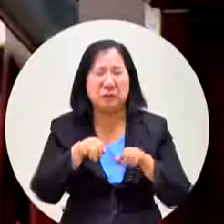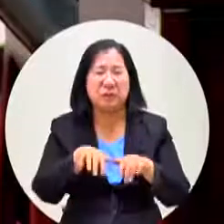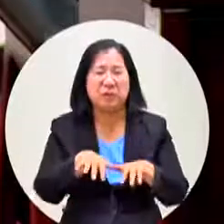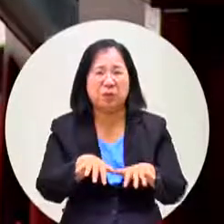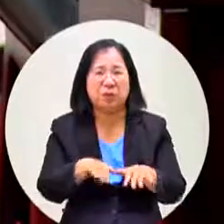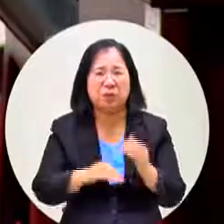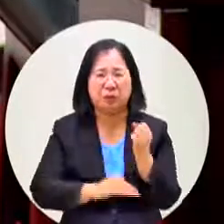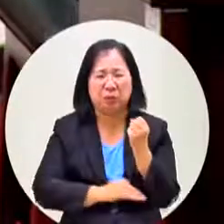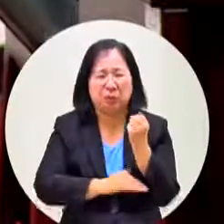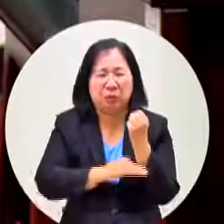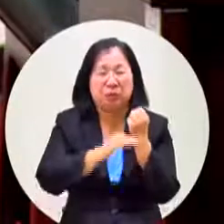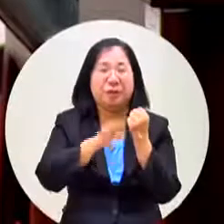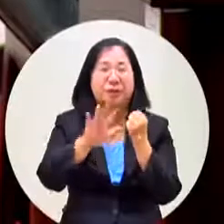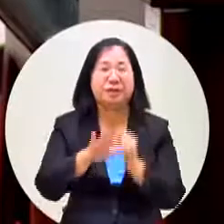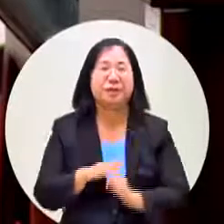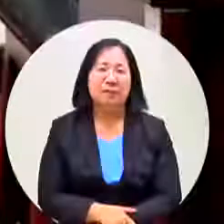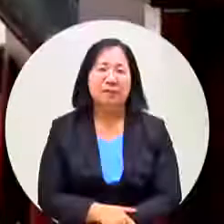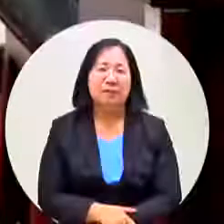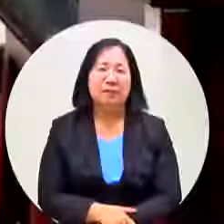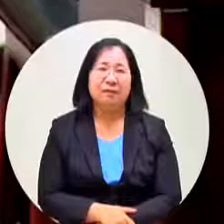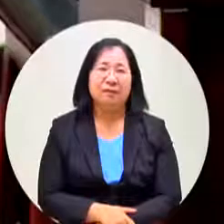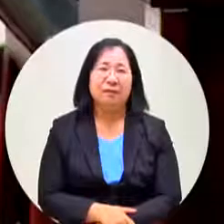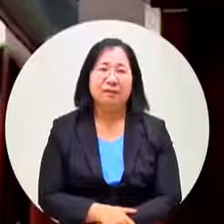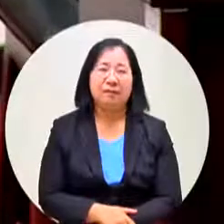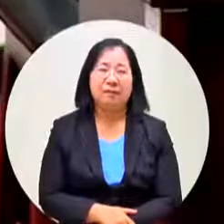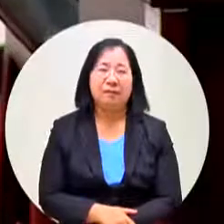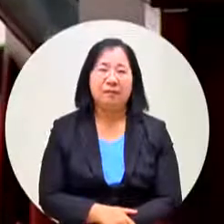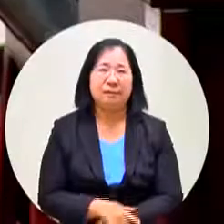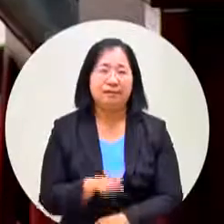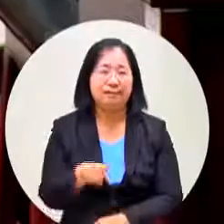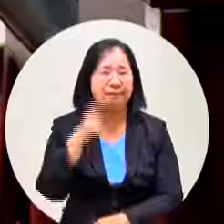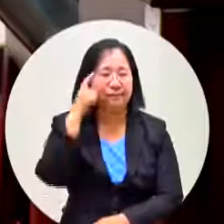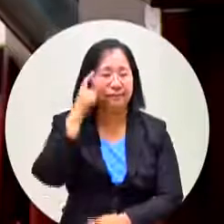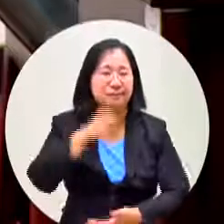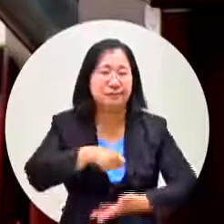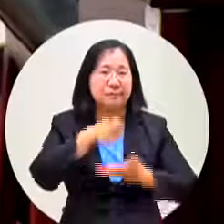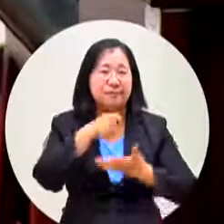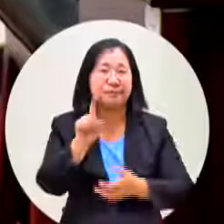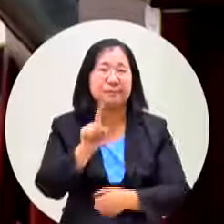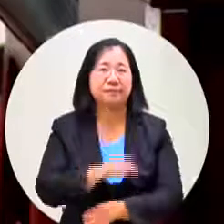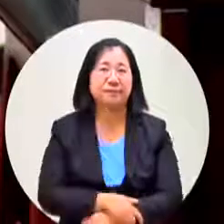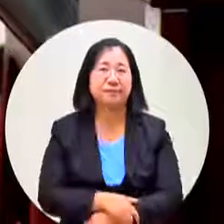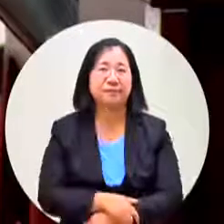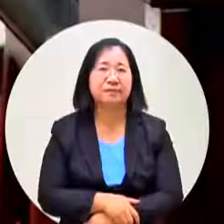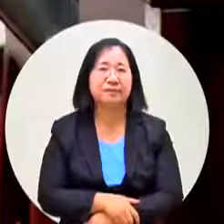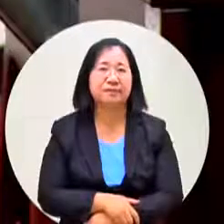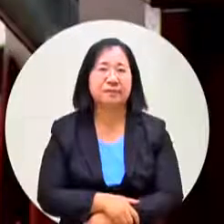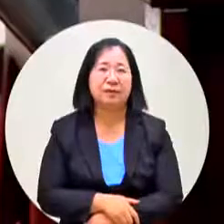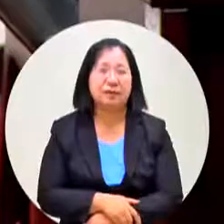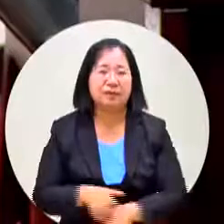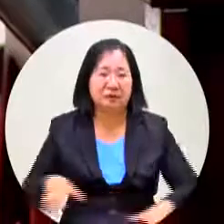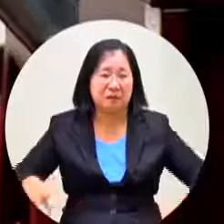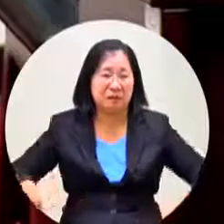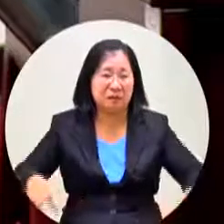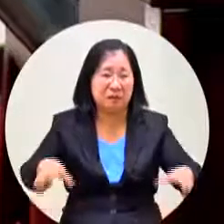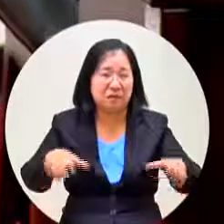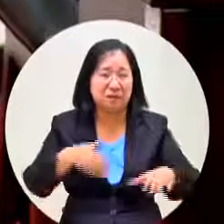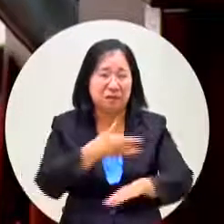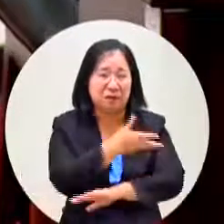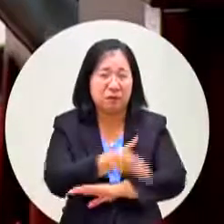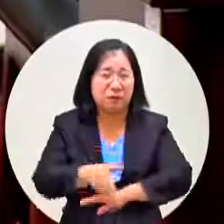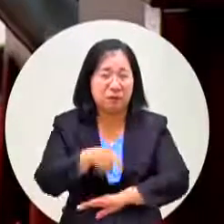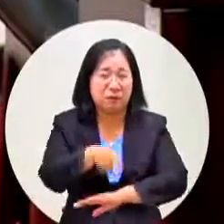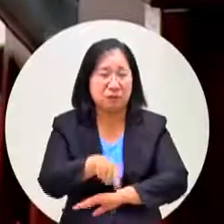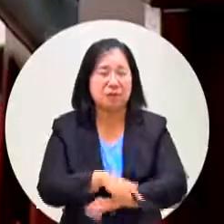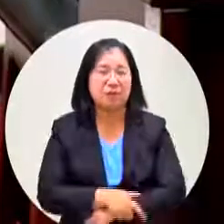好大雨落来吼、哦，只要好大雨落雨，就是会变作安尼啦，就规下吼落来到新厝国小，